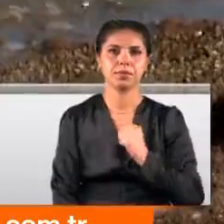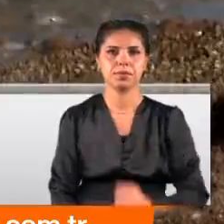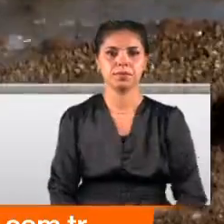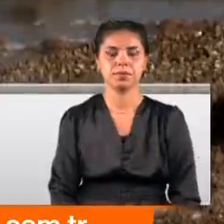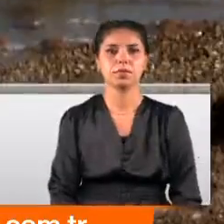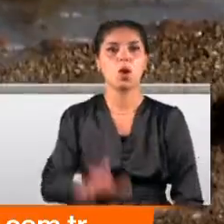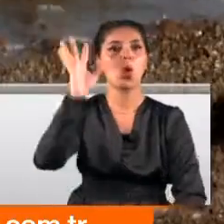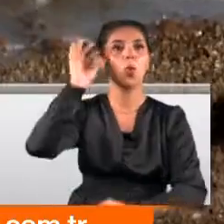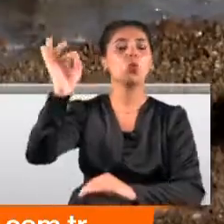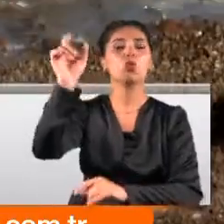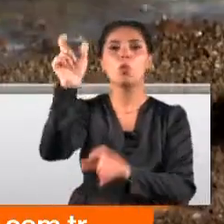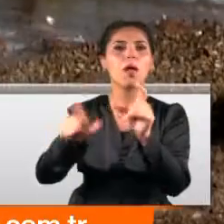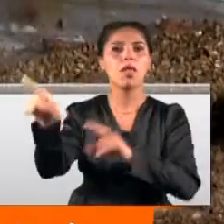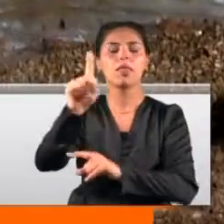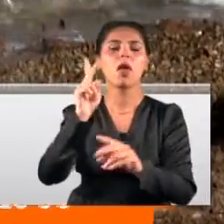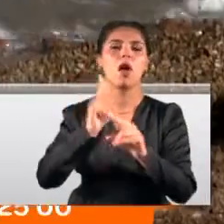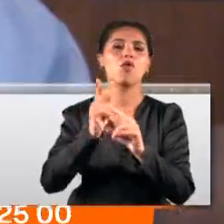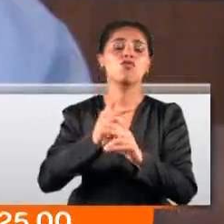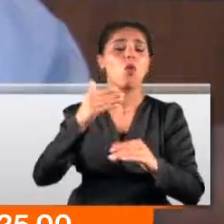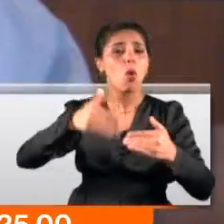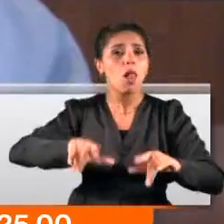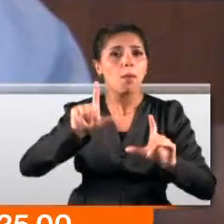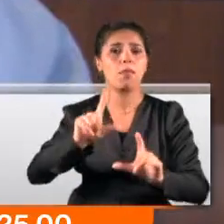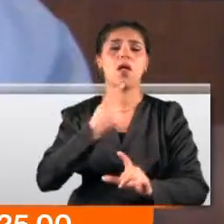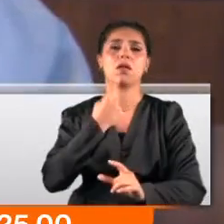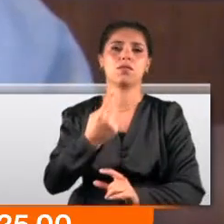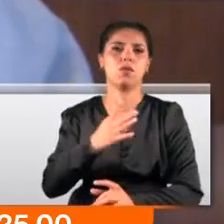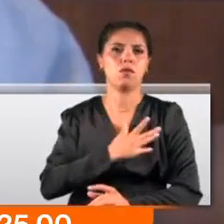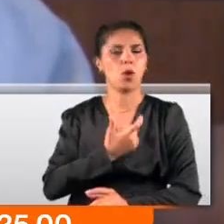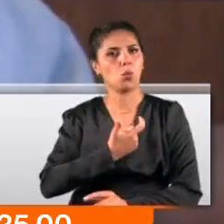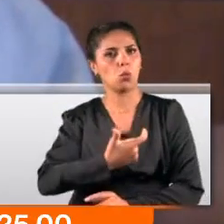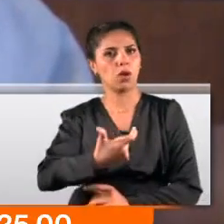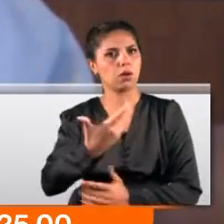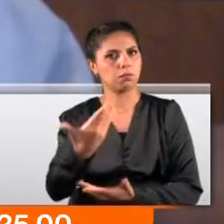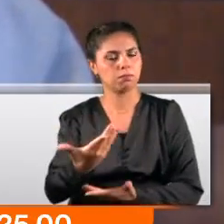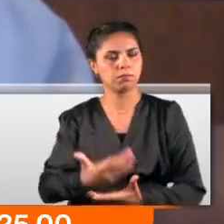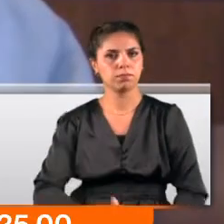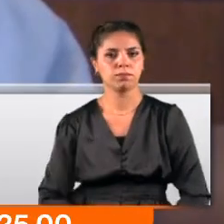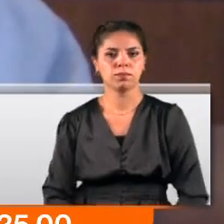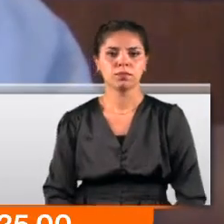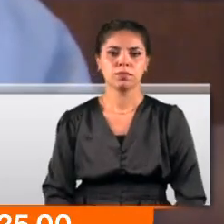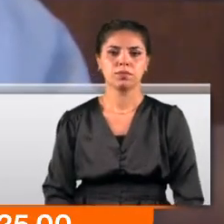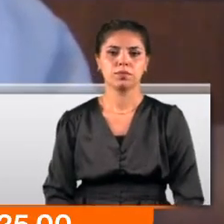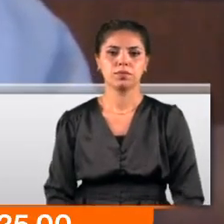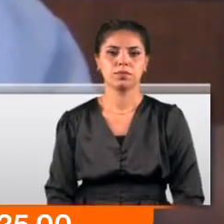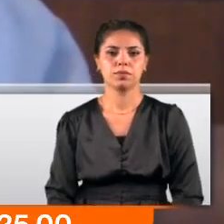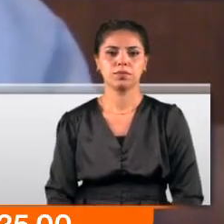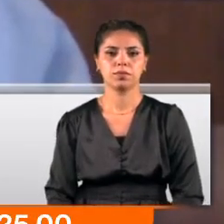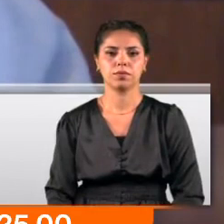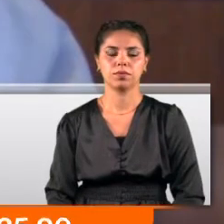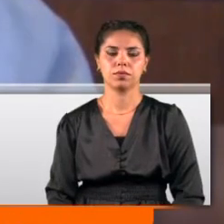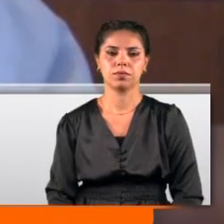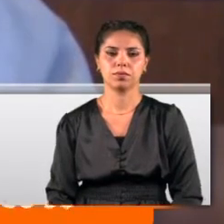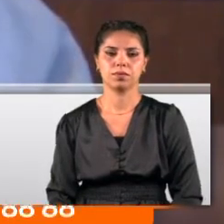zorundayız. Uzmanlar acilen önlem çağrısı yapıyor. Araba yıkama, halı yıkama, havuz doldurma,